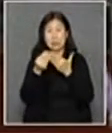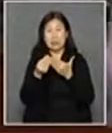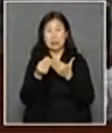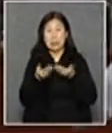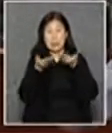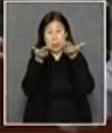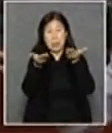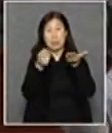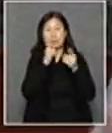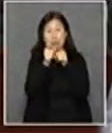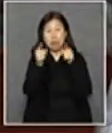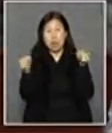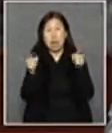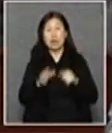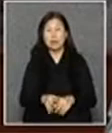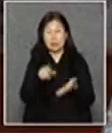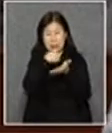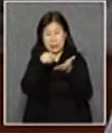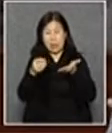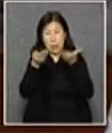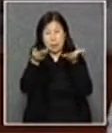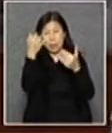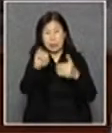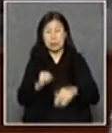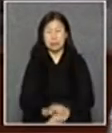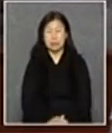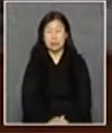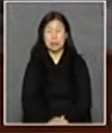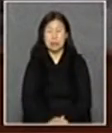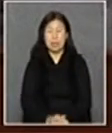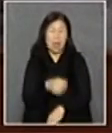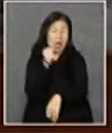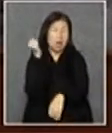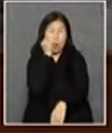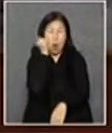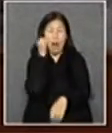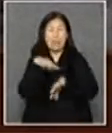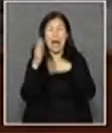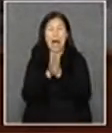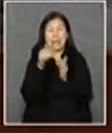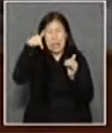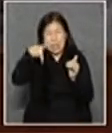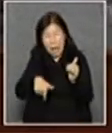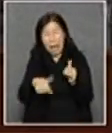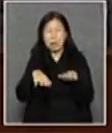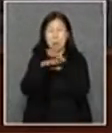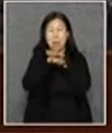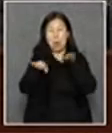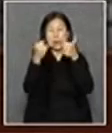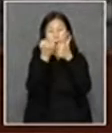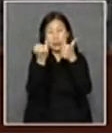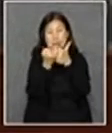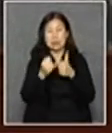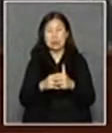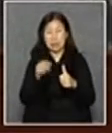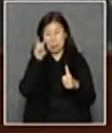什麼呢？真的太長了，我寫不到出來給大家看。但是那個高深艱辛程度裡面來說的話，一般人來說看到是